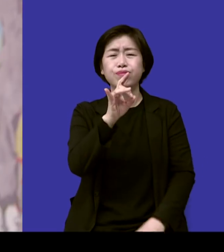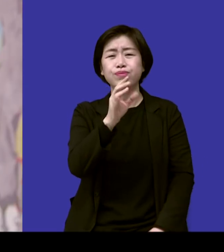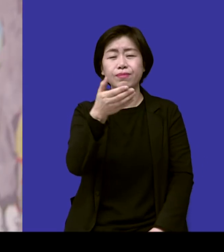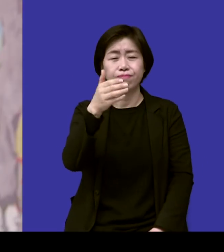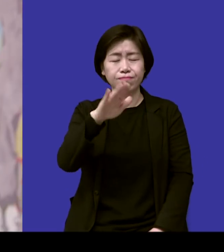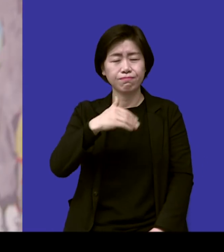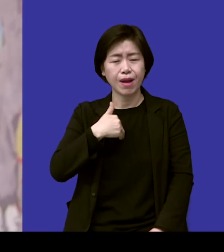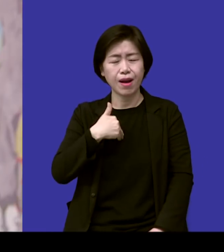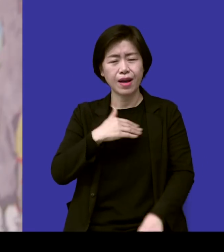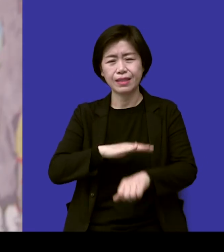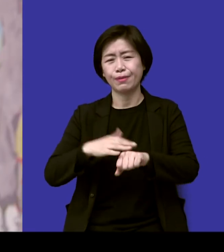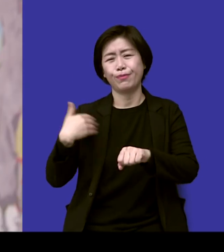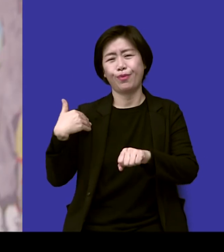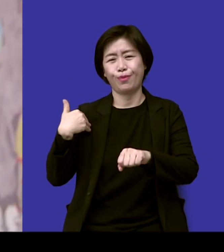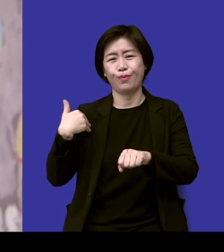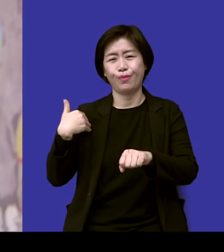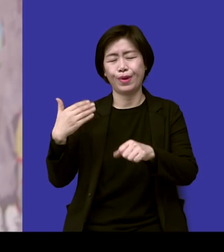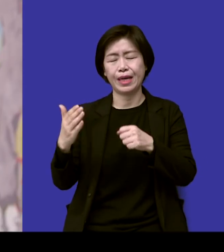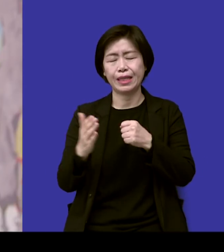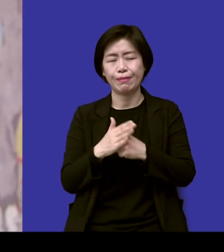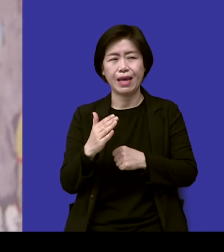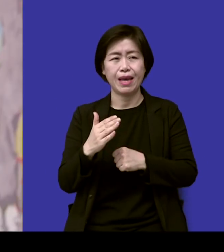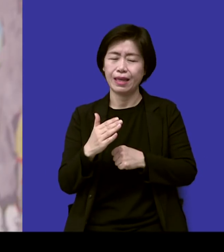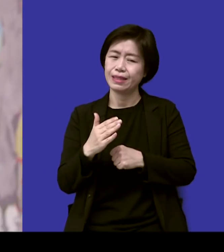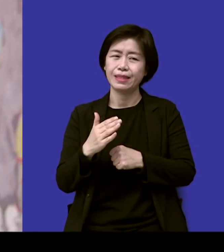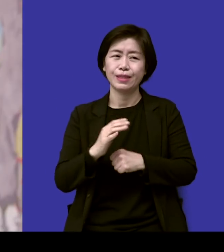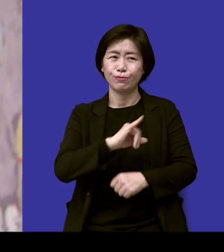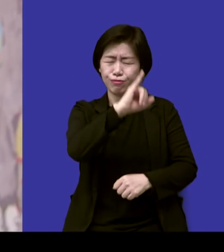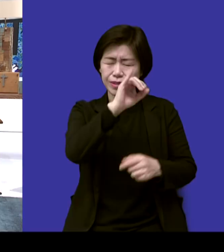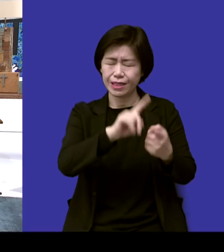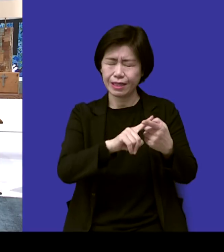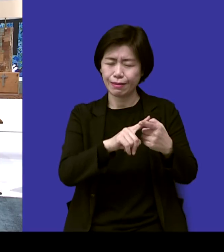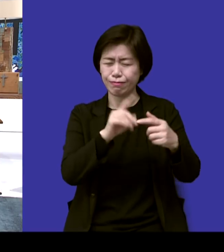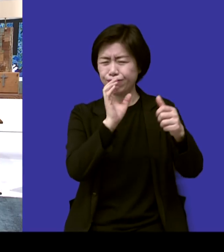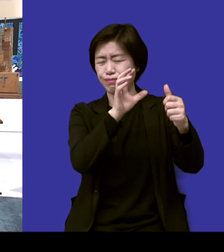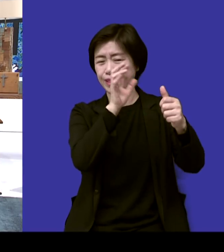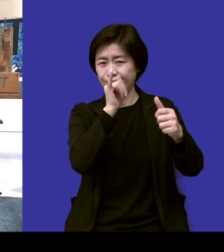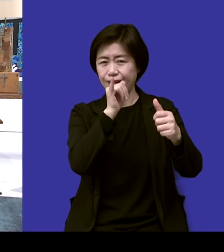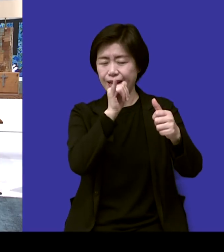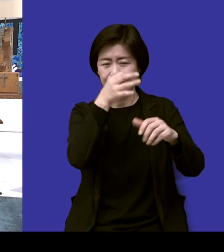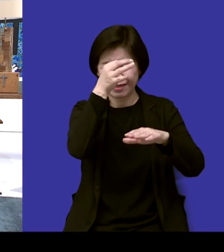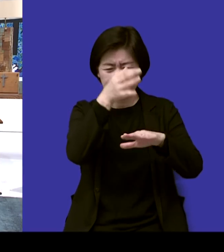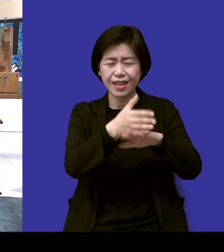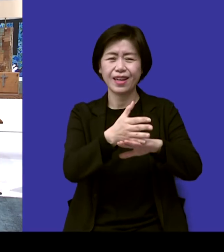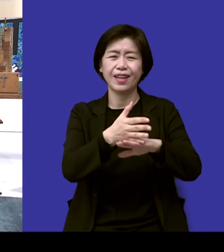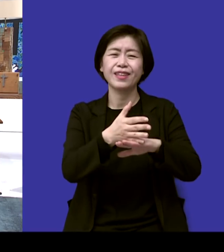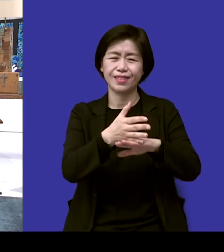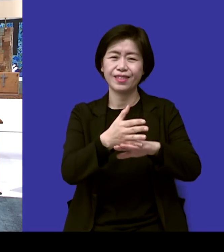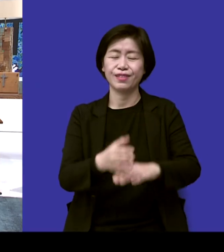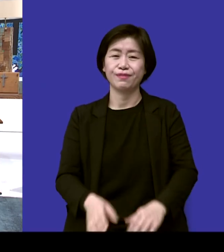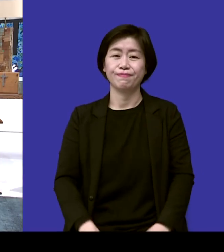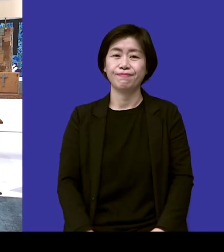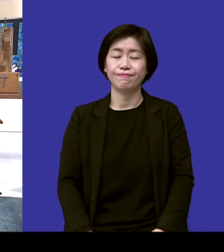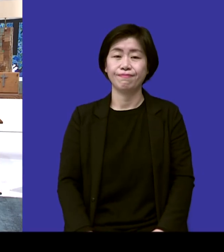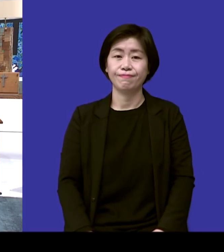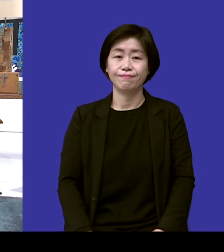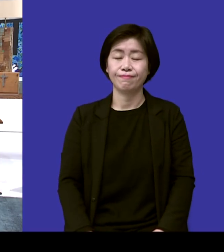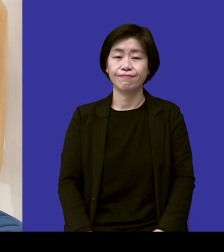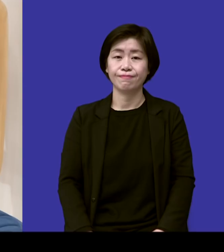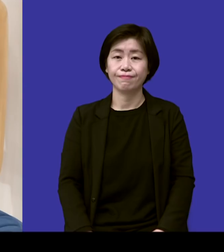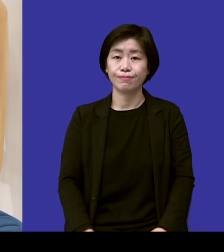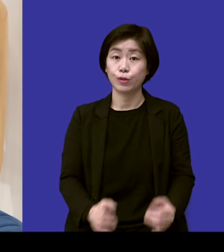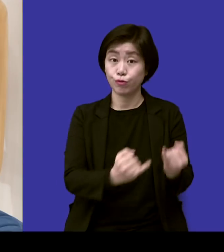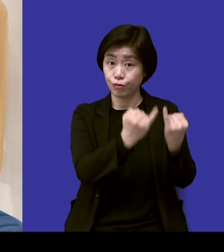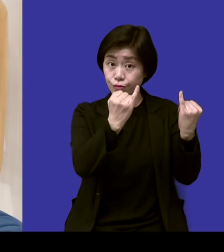너무 모질게 막내 동생이 교회 가지 말라고 하고 예. 주말에만 가라 그러고 누나들은